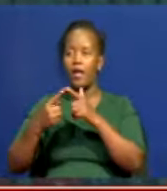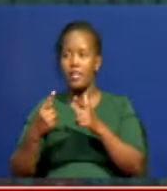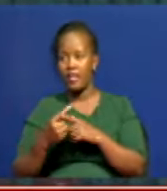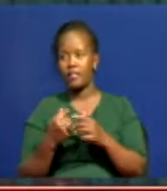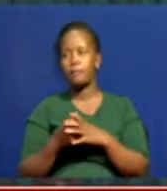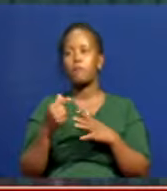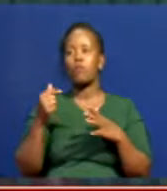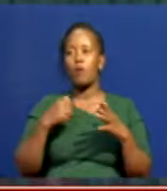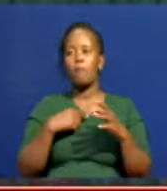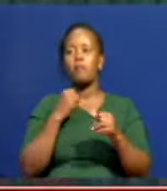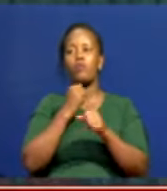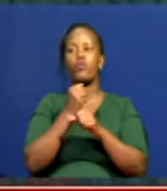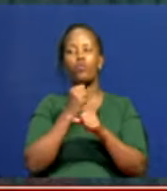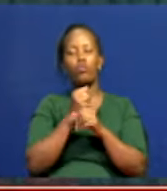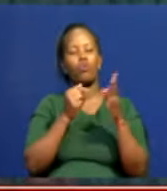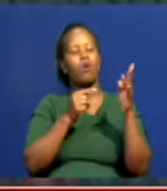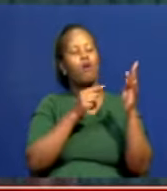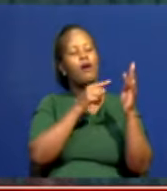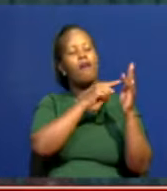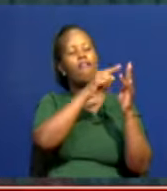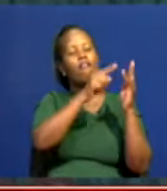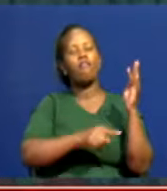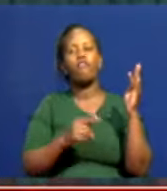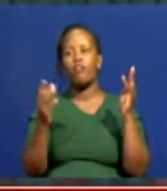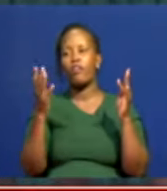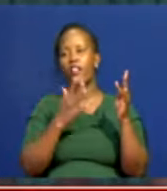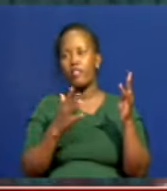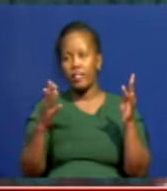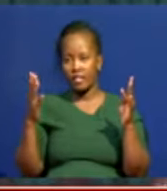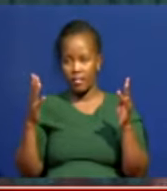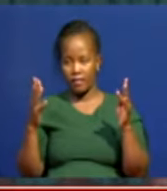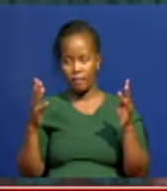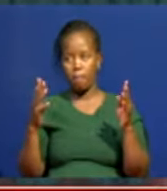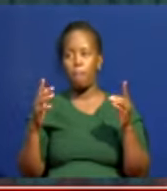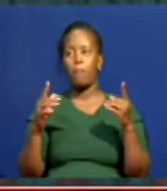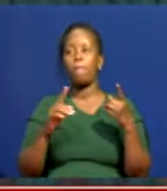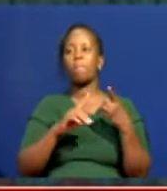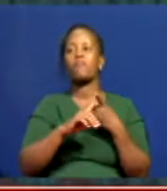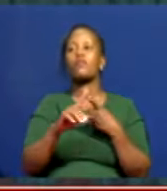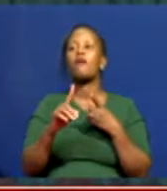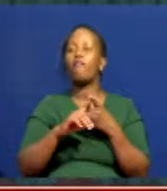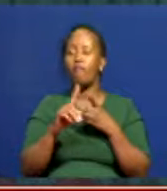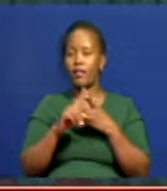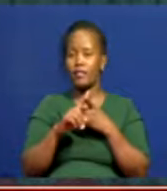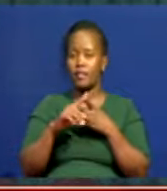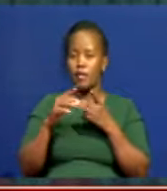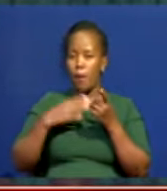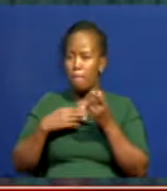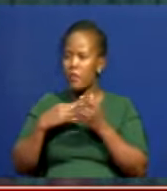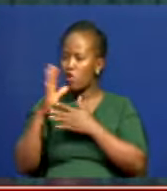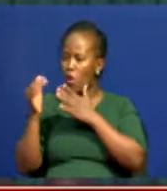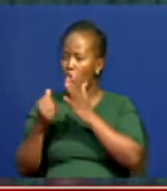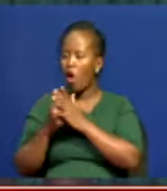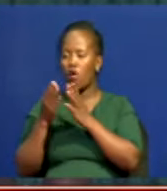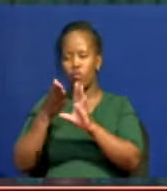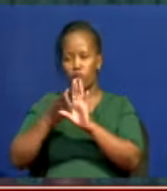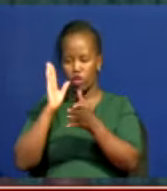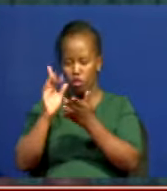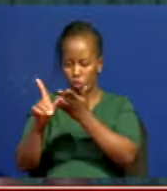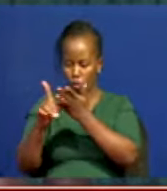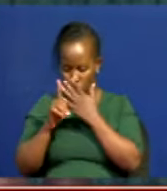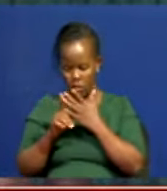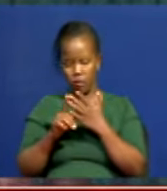mambo manne. Ya kwanza, sawa sawa, sinimeondoa madeni yenu. That's number one.